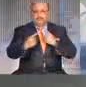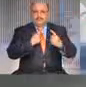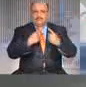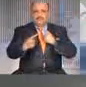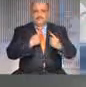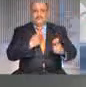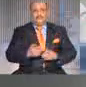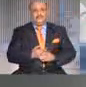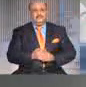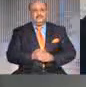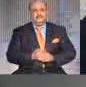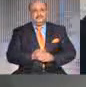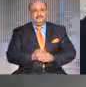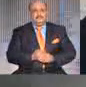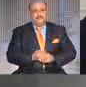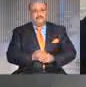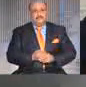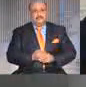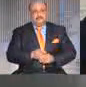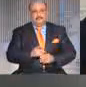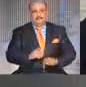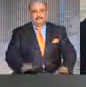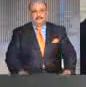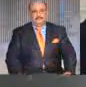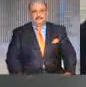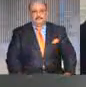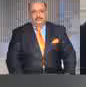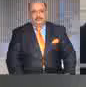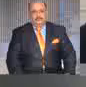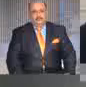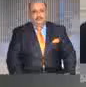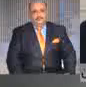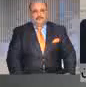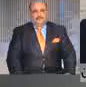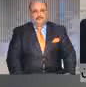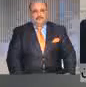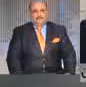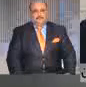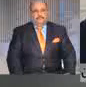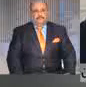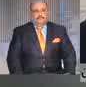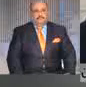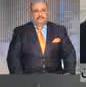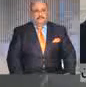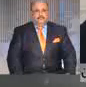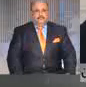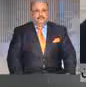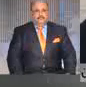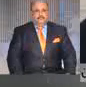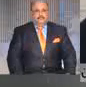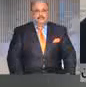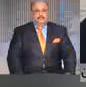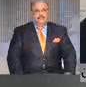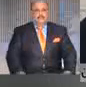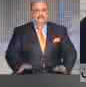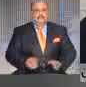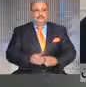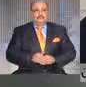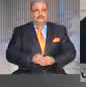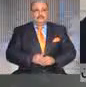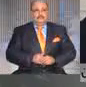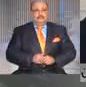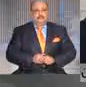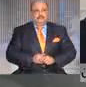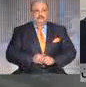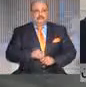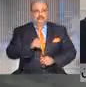هذا اللقاء: حضور النساء في الجمعيات والمنظمات الحقوقية وخاصة النسوية في داخل الجهات